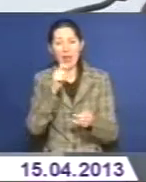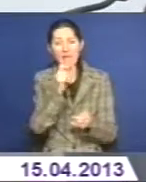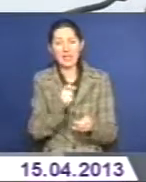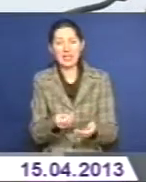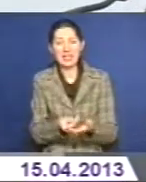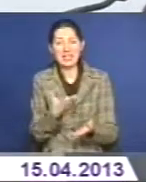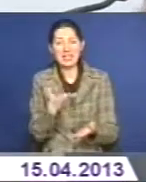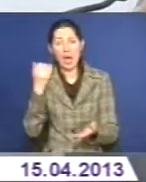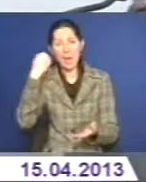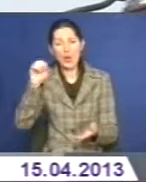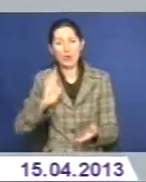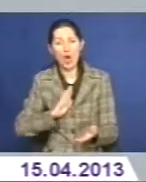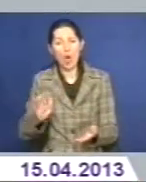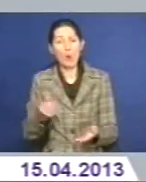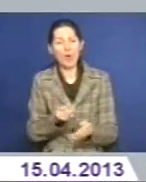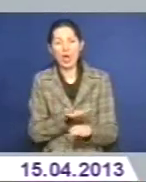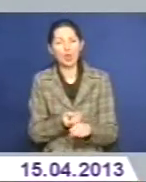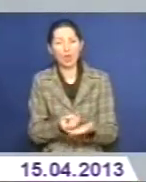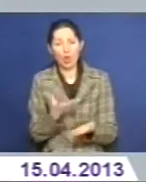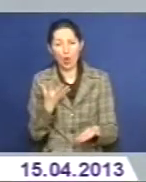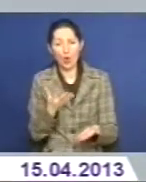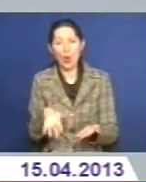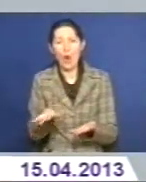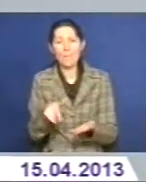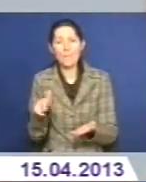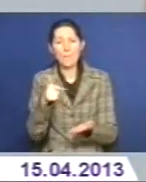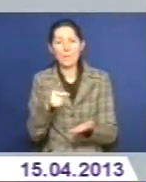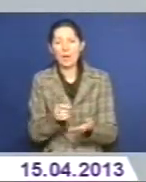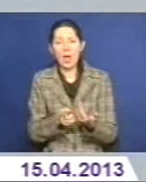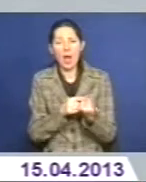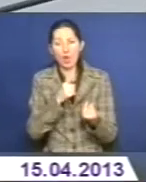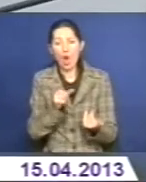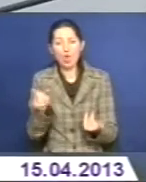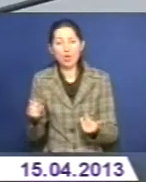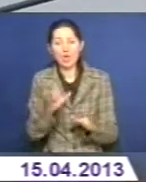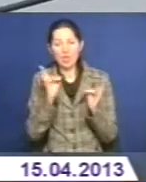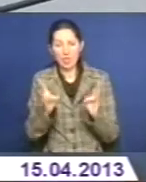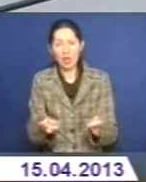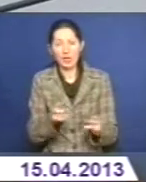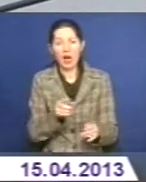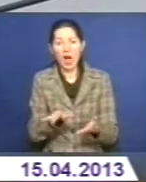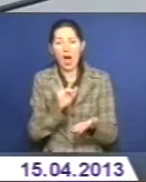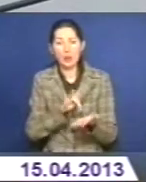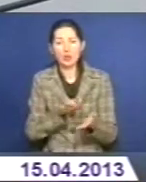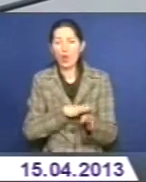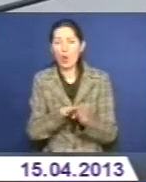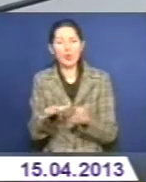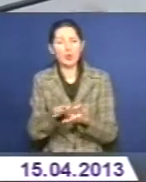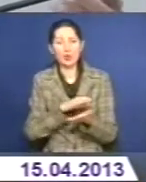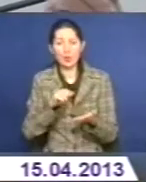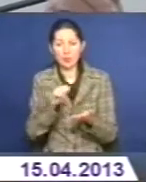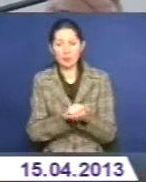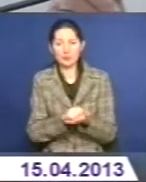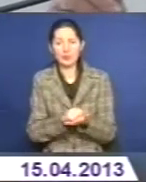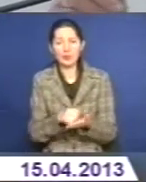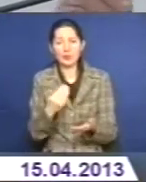місто майже повністю зруйноване. 93-річний ветеран, один із шести нині живих визволителів Тернополя, зичив молодим міліціонерам